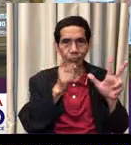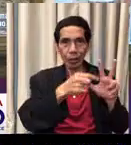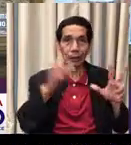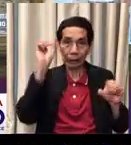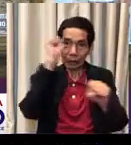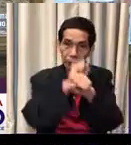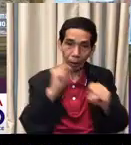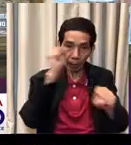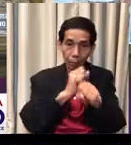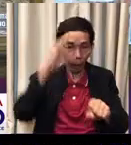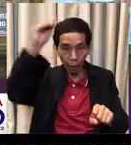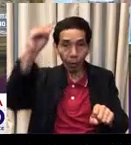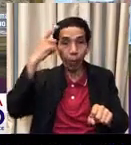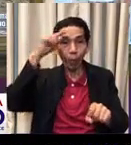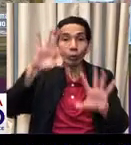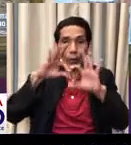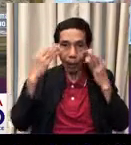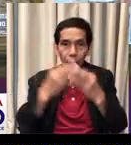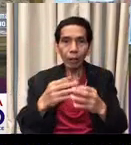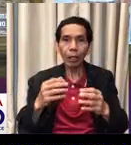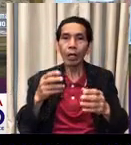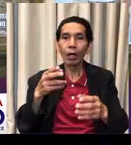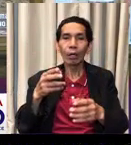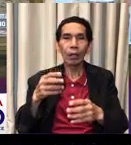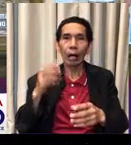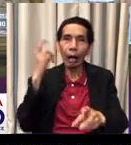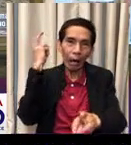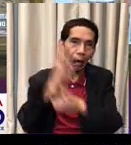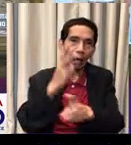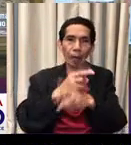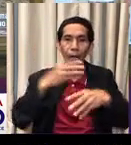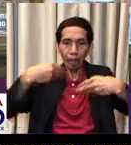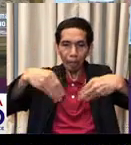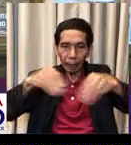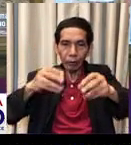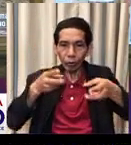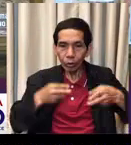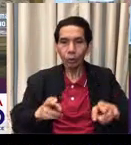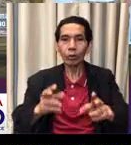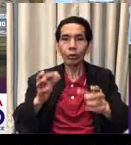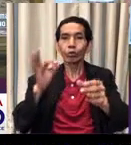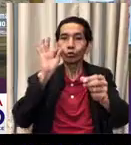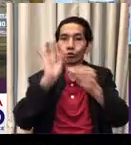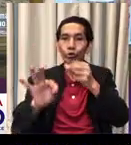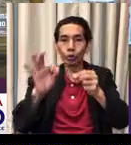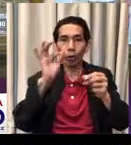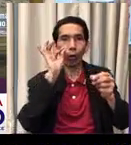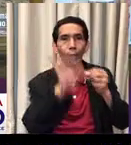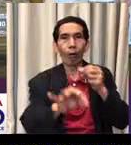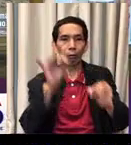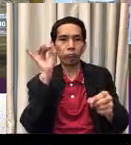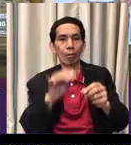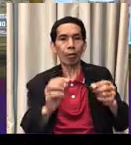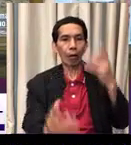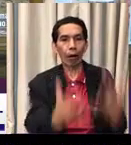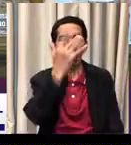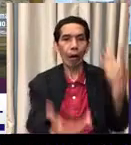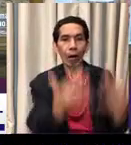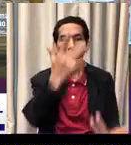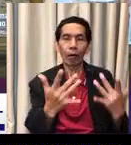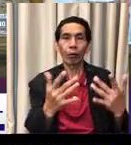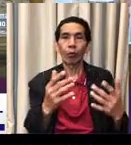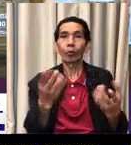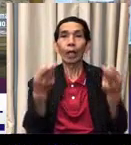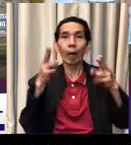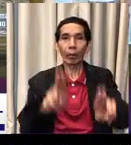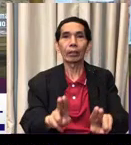Naghahanap buhay yung tao para sa pamilya niya. Marangal, ang hirap magtinda sa palye. Susunugin nyo yung hanap buhay o kita ninyo nangyari.